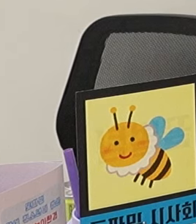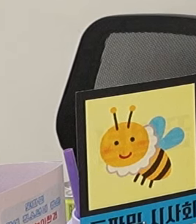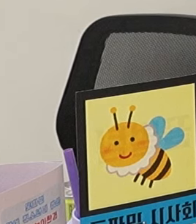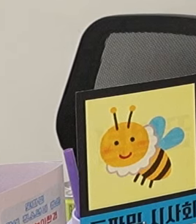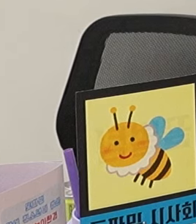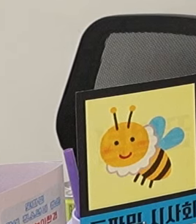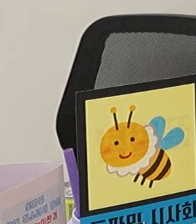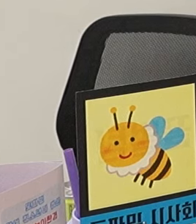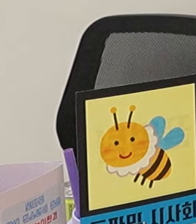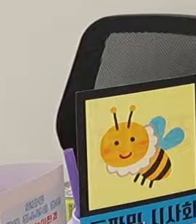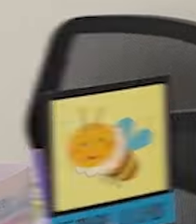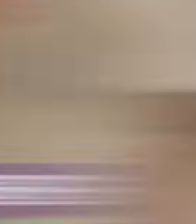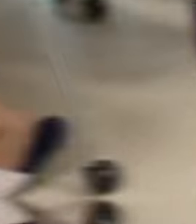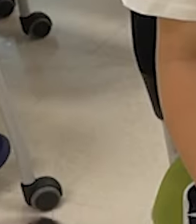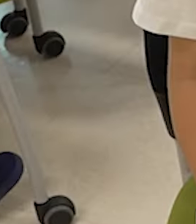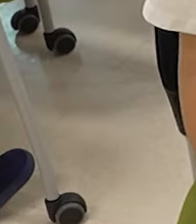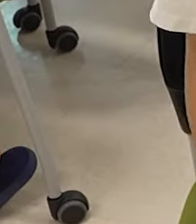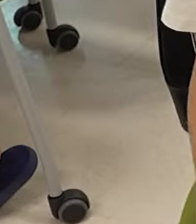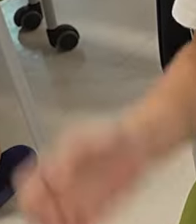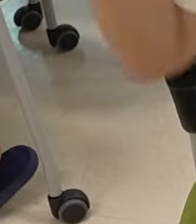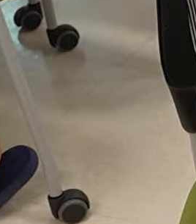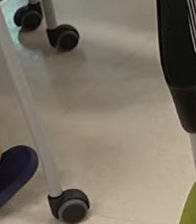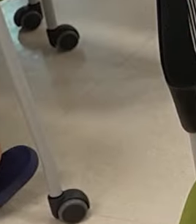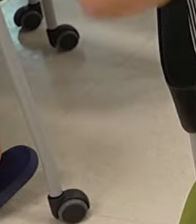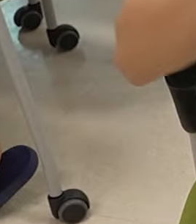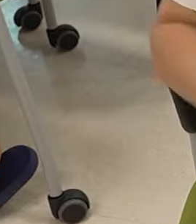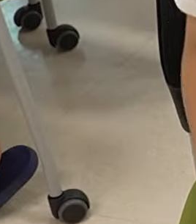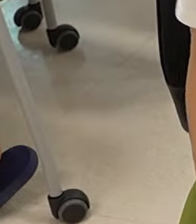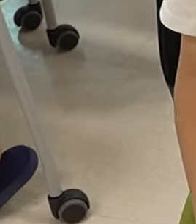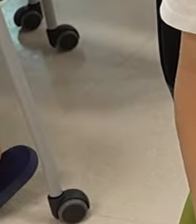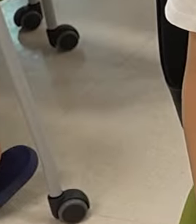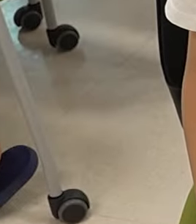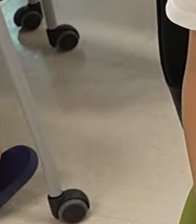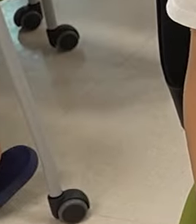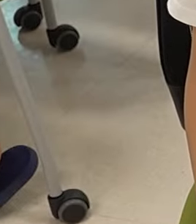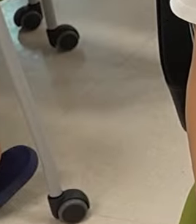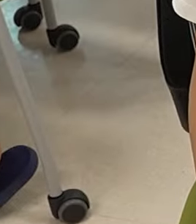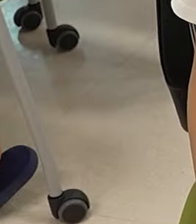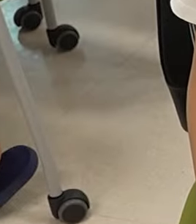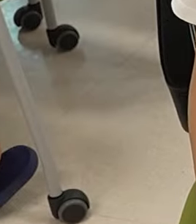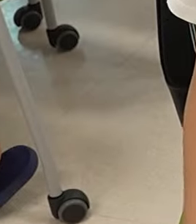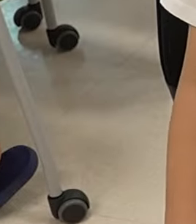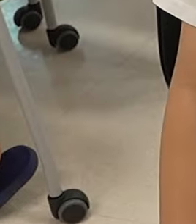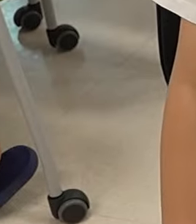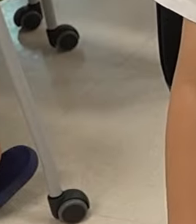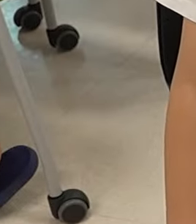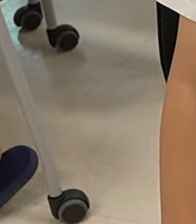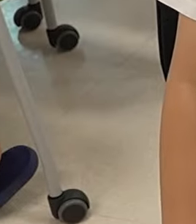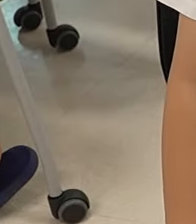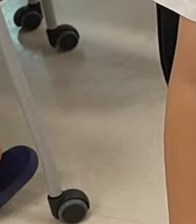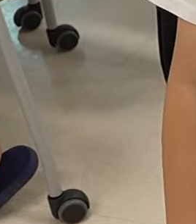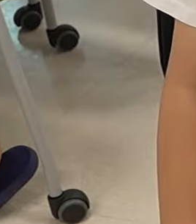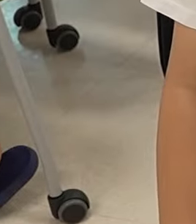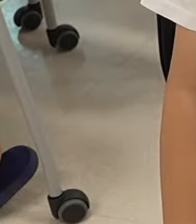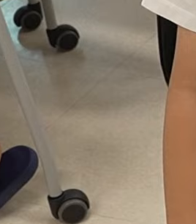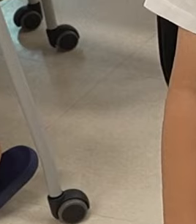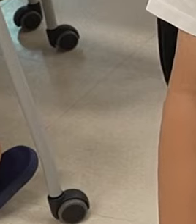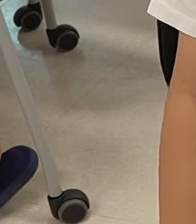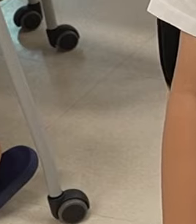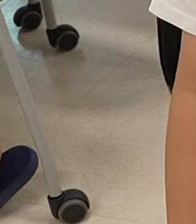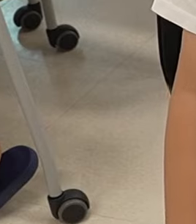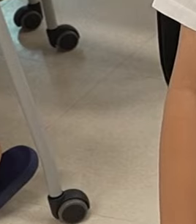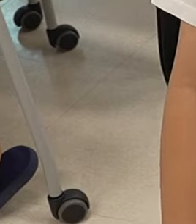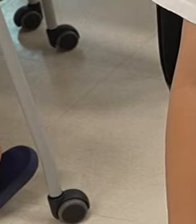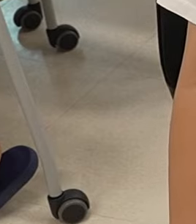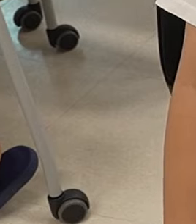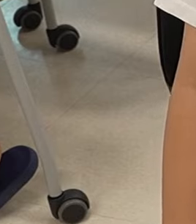너무 재밌고 뜻깊었습니다. 친구들이랑 공주시 신관동을 곳곳 다니면서 여러 가지